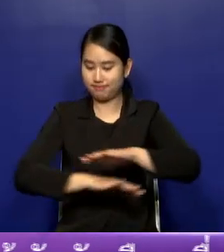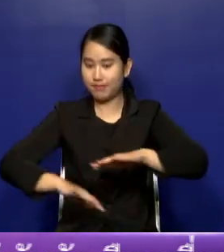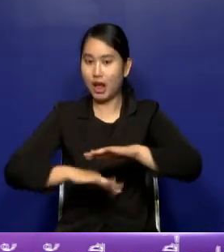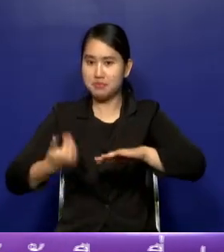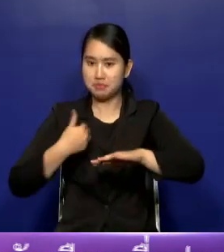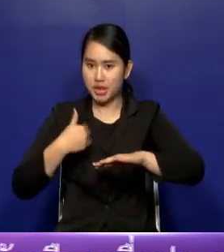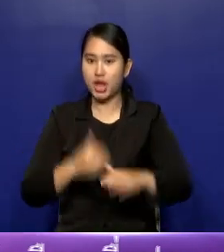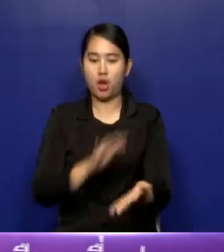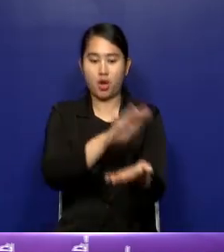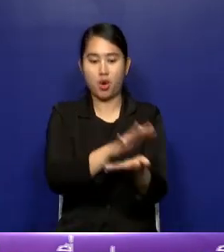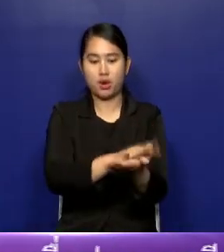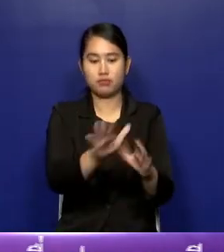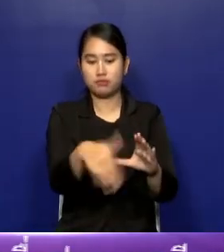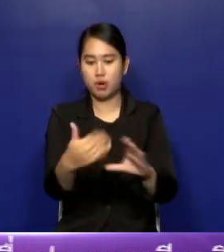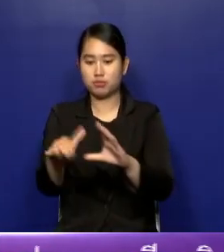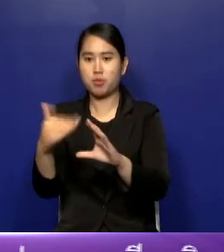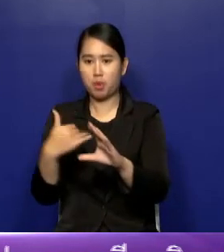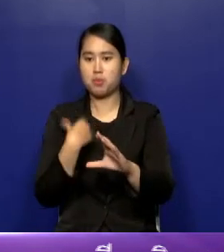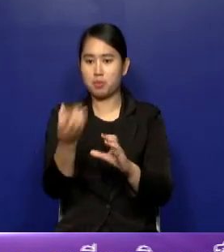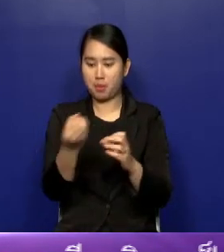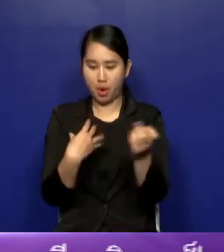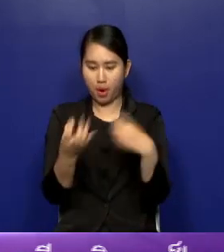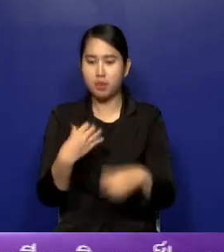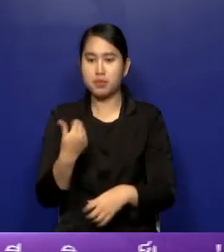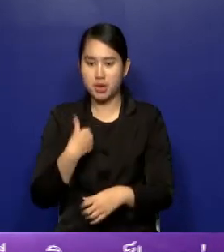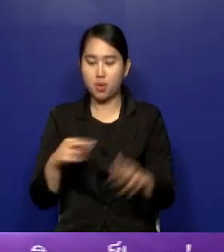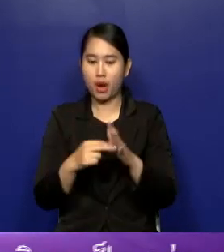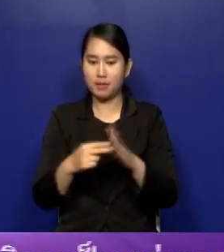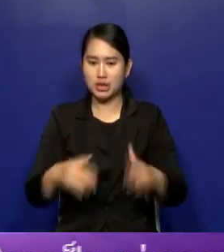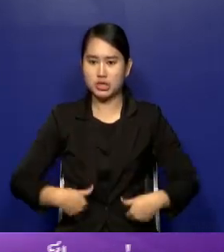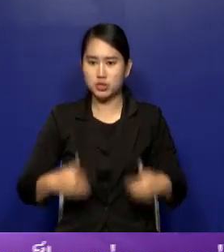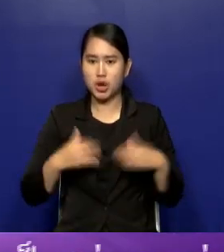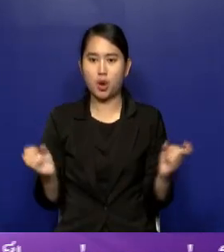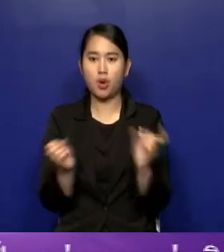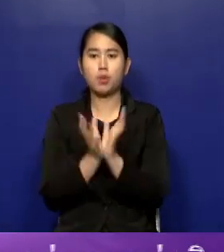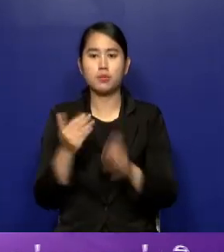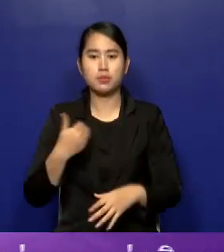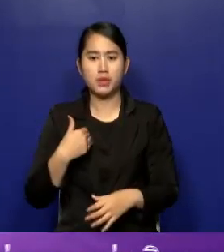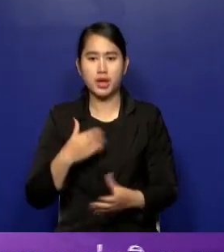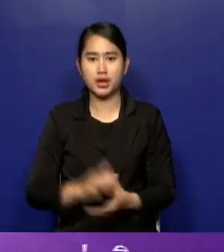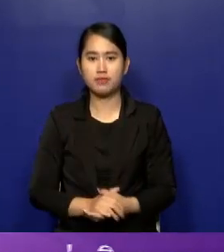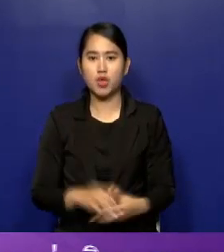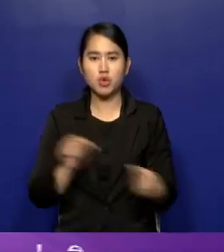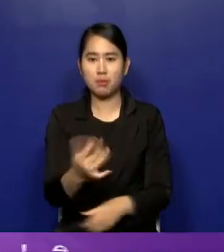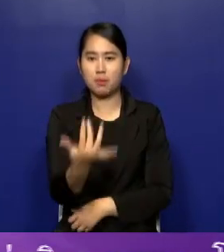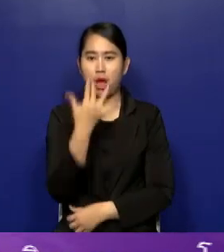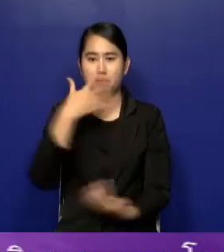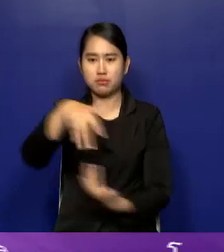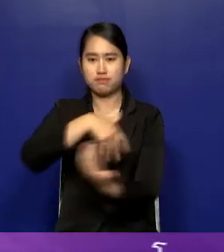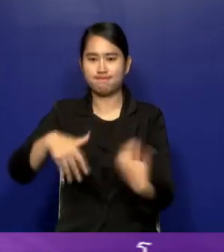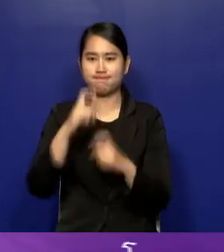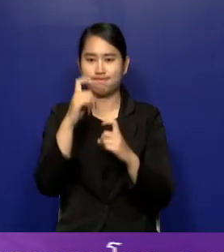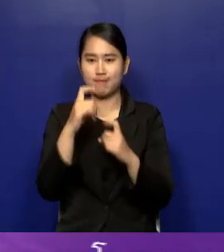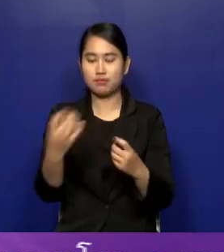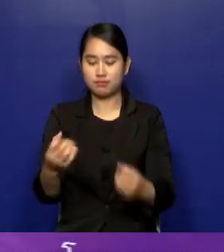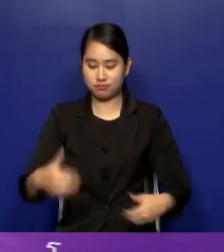ากโรงเรียนจากครูจากอะไรแถวนั้นนะว่ามีผลกระทบจากสารพิษนะครับอันนี้